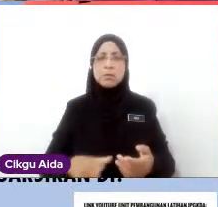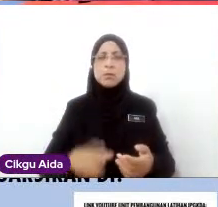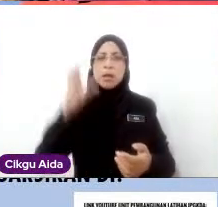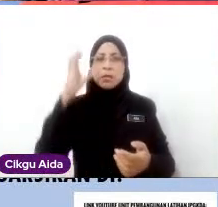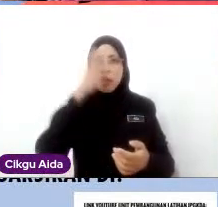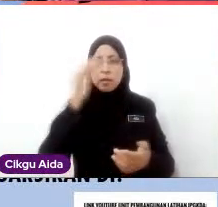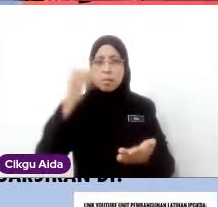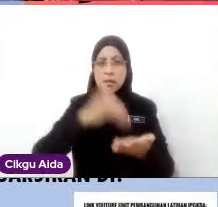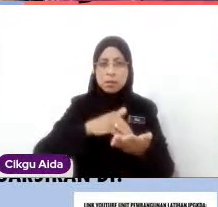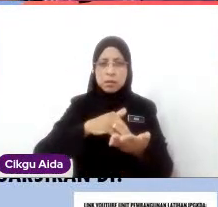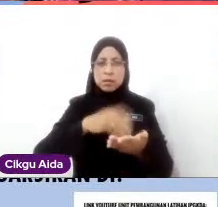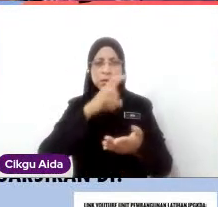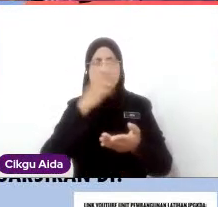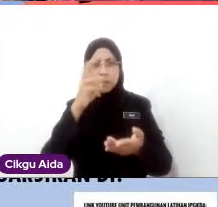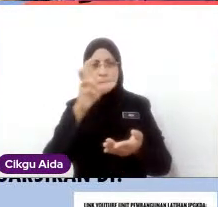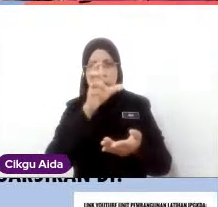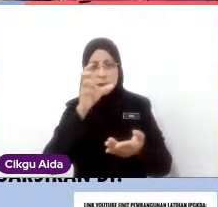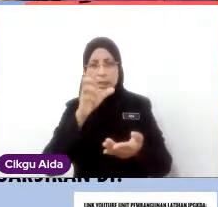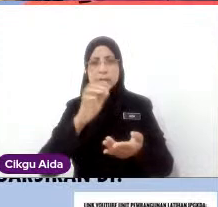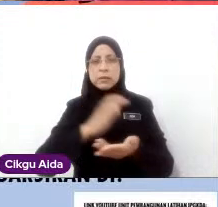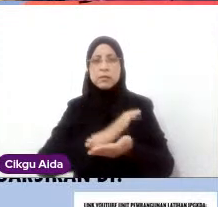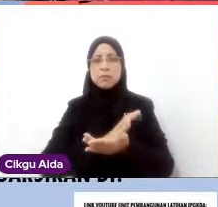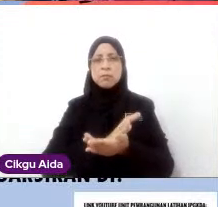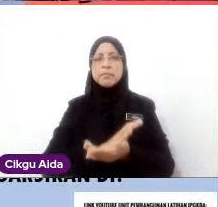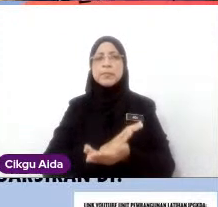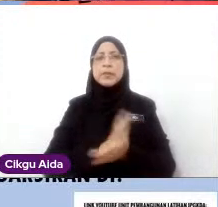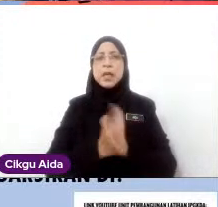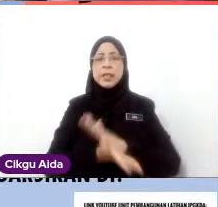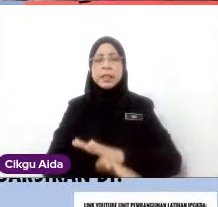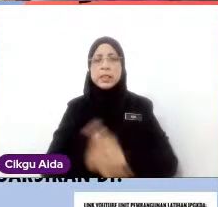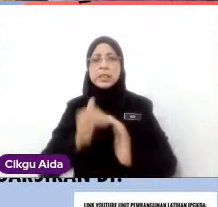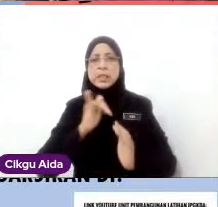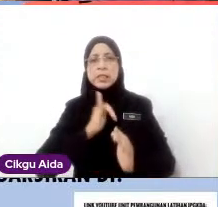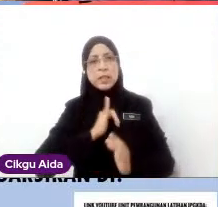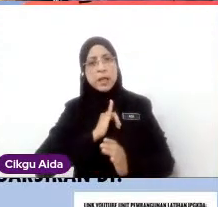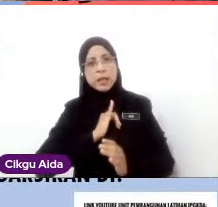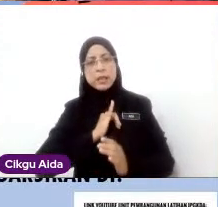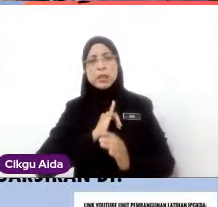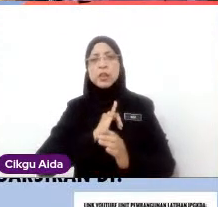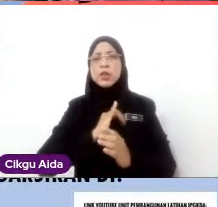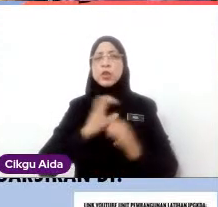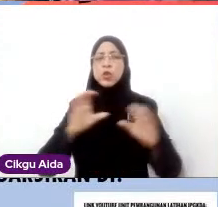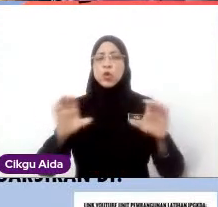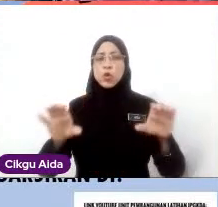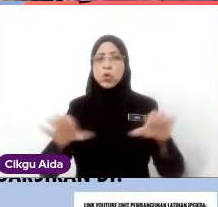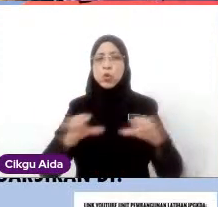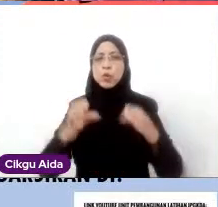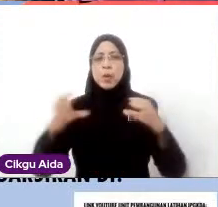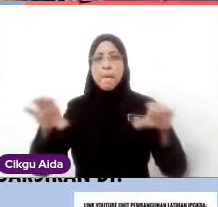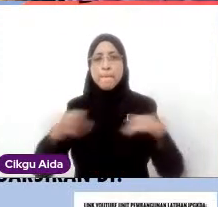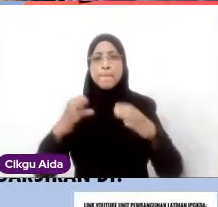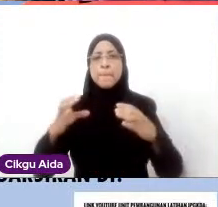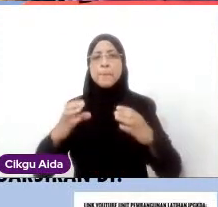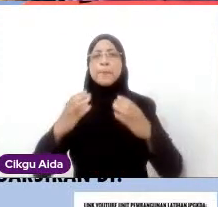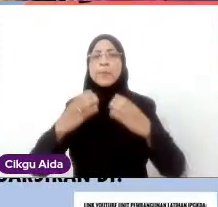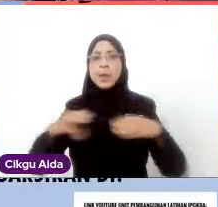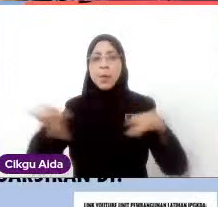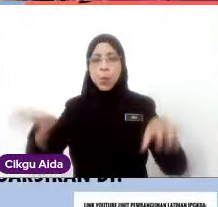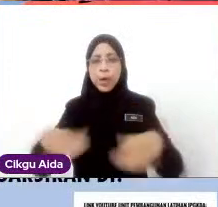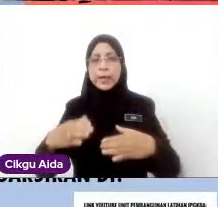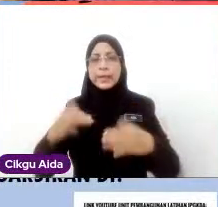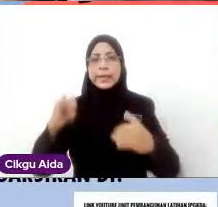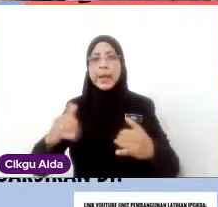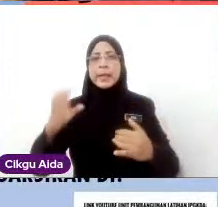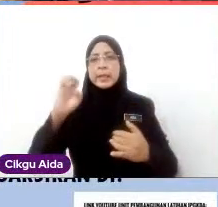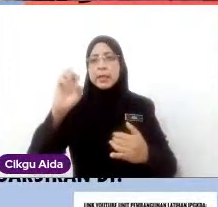jadi 30 minit untuk rakan-rakan yang totally blind. Okay, jadi isu dia memang sukarlah untuk access sistem ERPH.